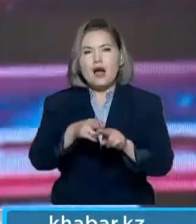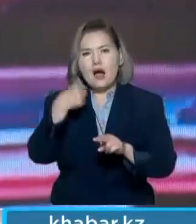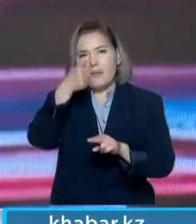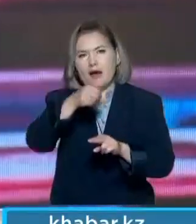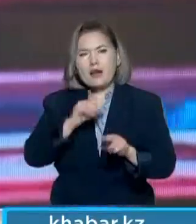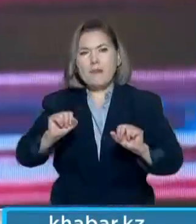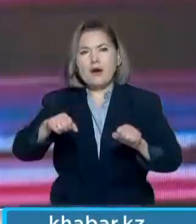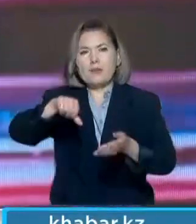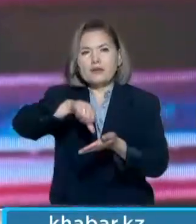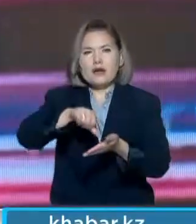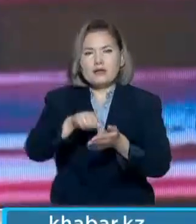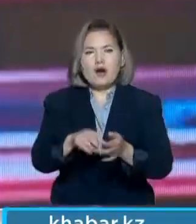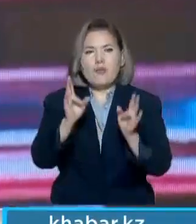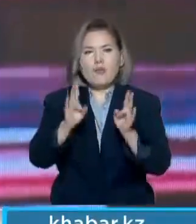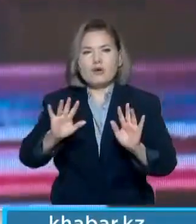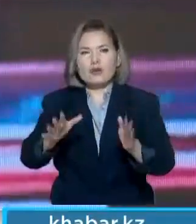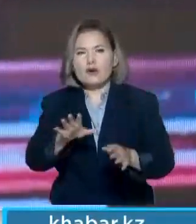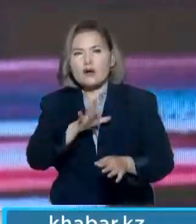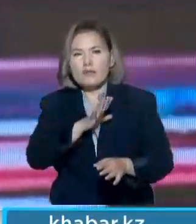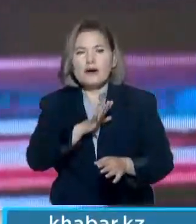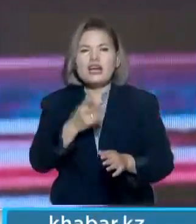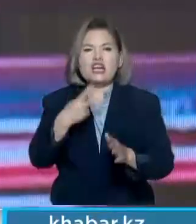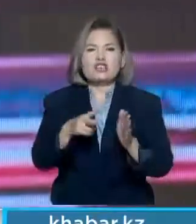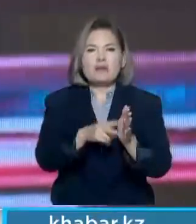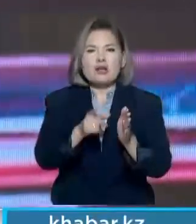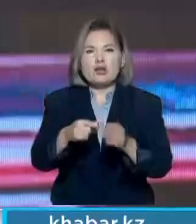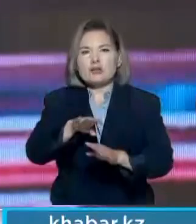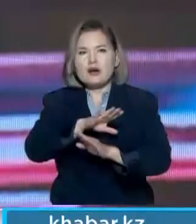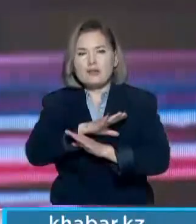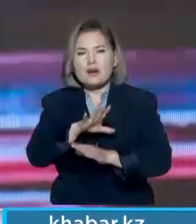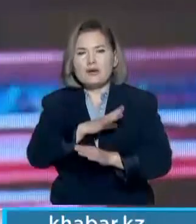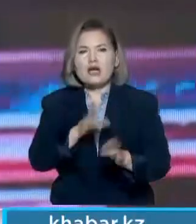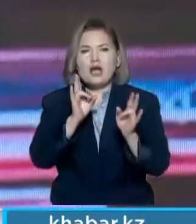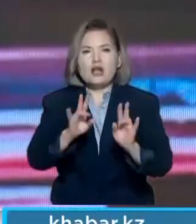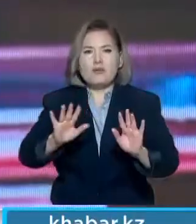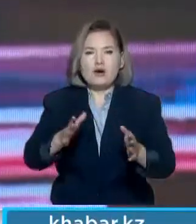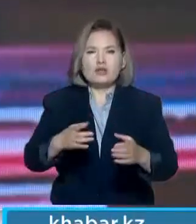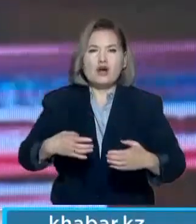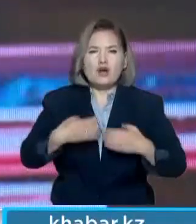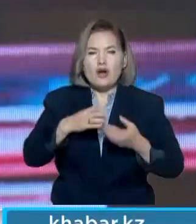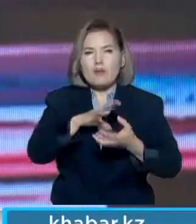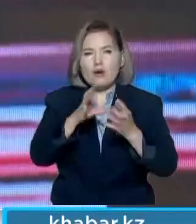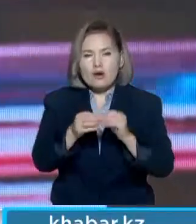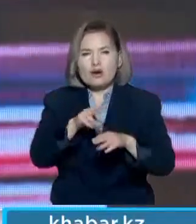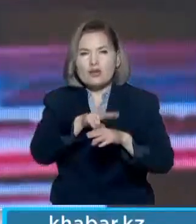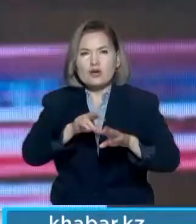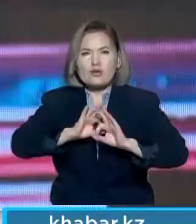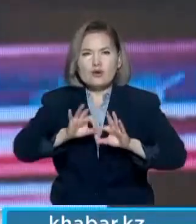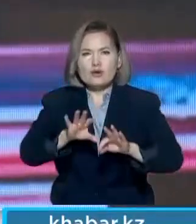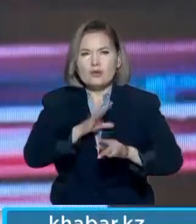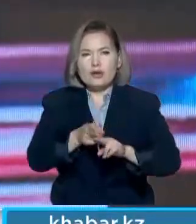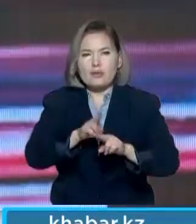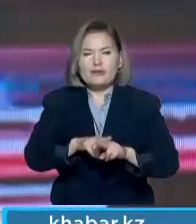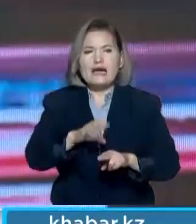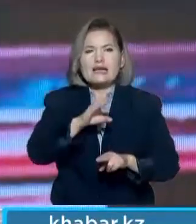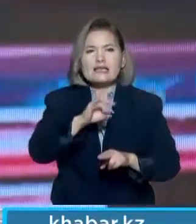Биыл мопедтердің қатысуымен болған жол апаттарында 27 адам жан тапсырған. Жан түршігерлік дерекпен ішкі істер министрі бөлісті.